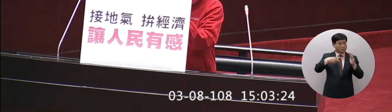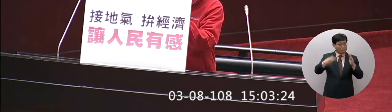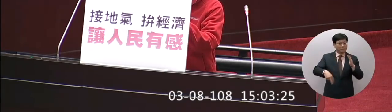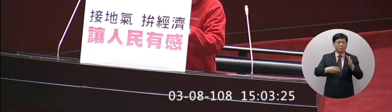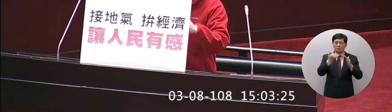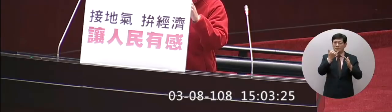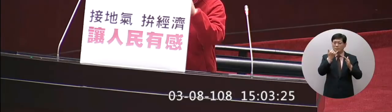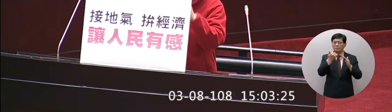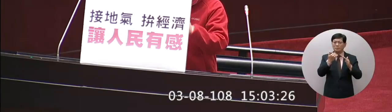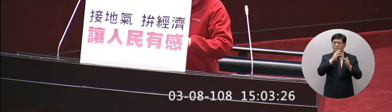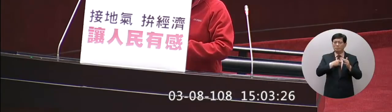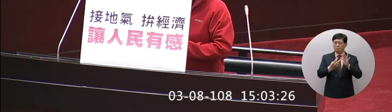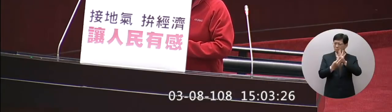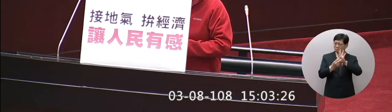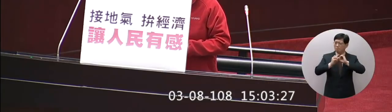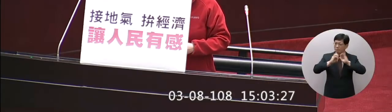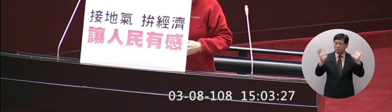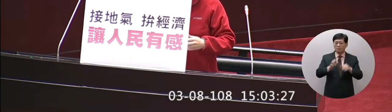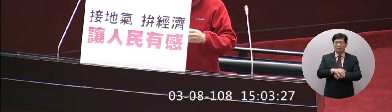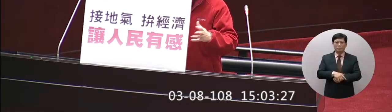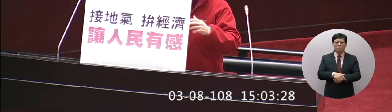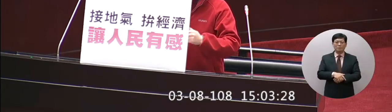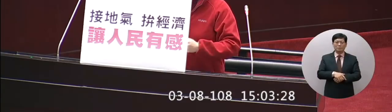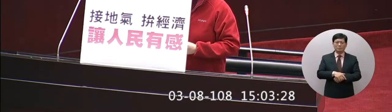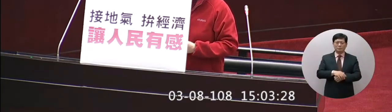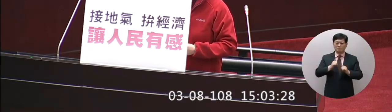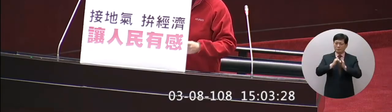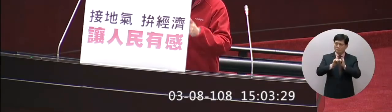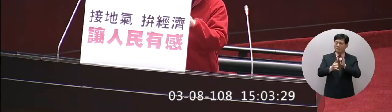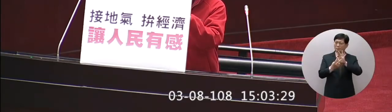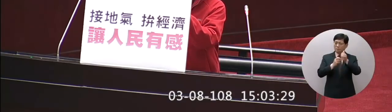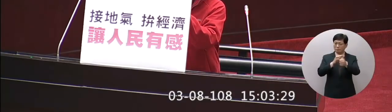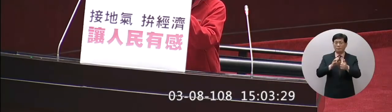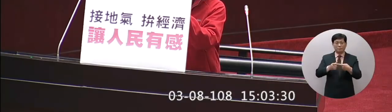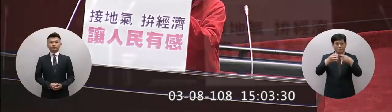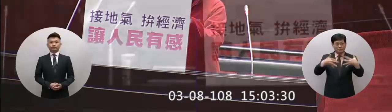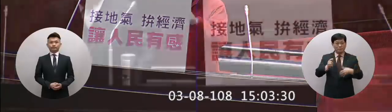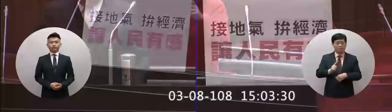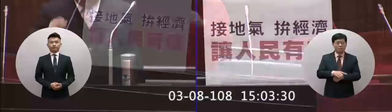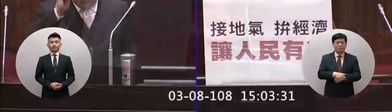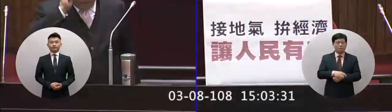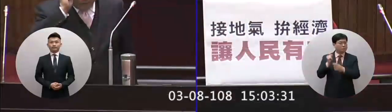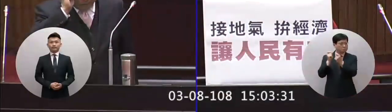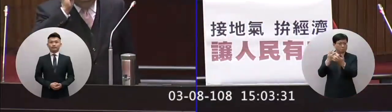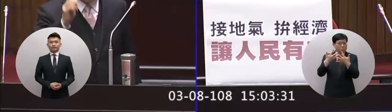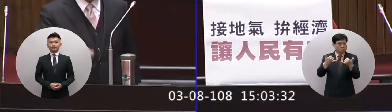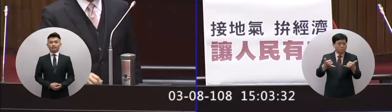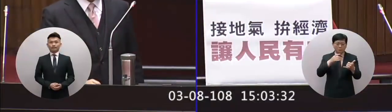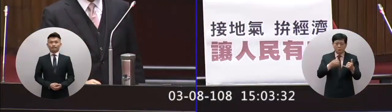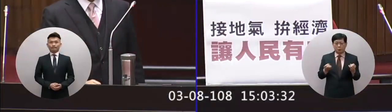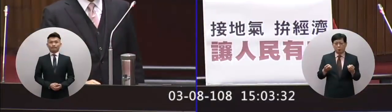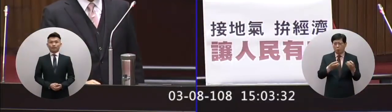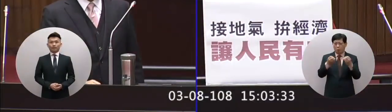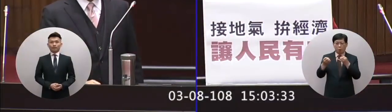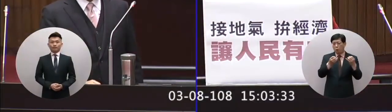你呢，能够做一个宣示性的哦，来跟台湾人民来解说。我第一个问题是在于，最近网络上沸沸